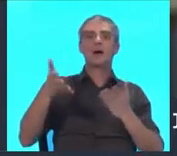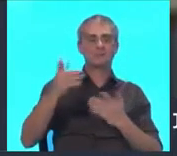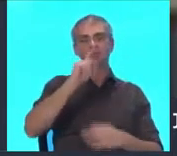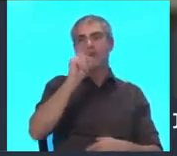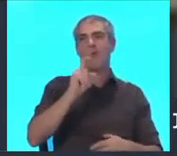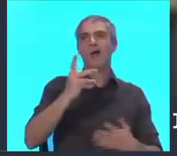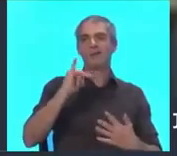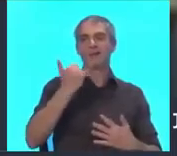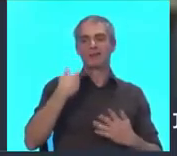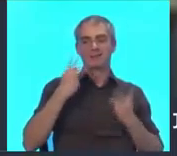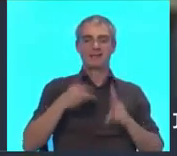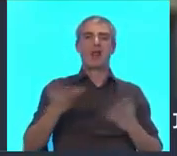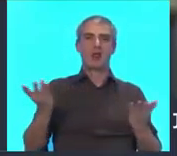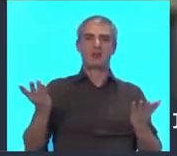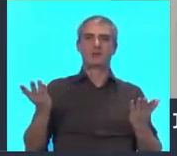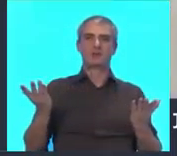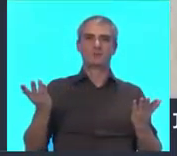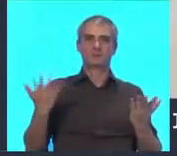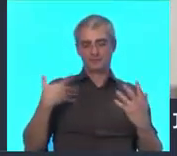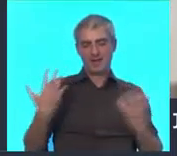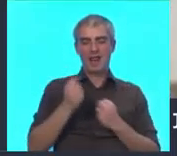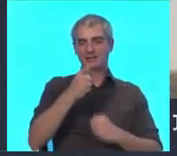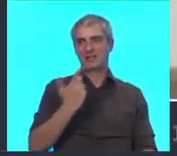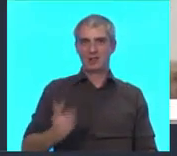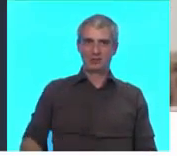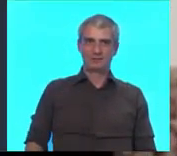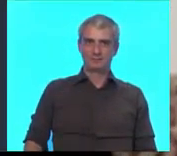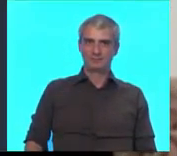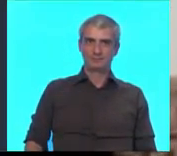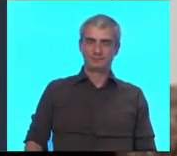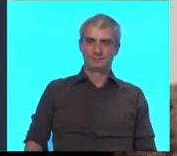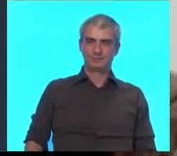כן יכולנו להציל אותה.